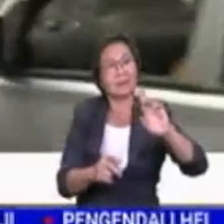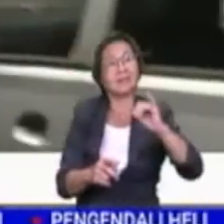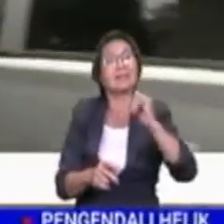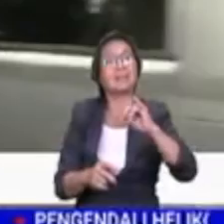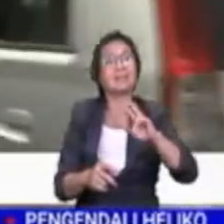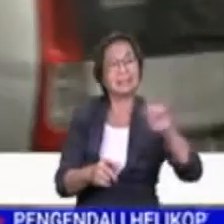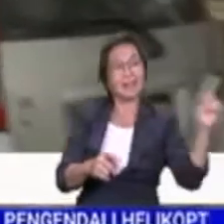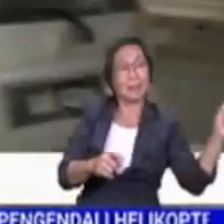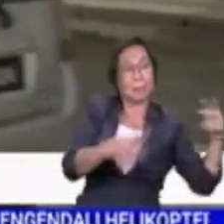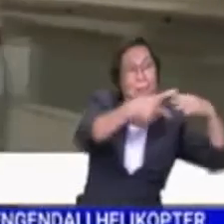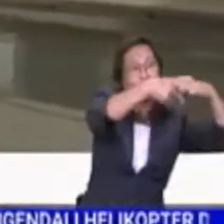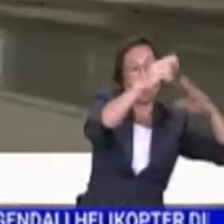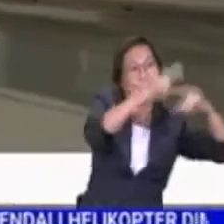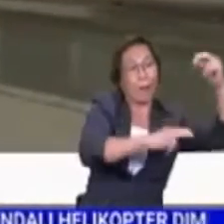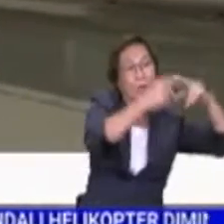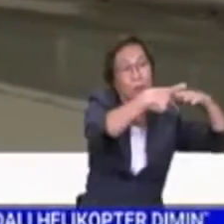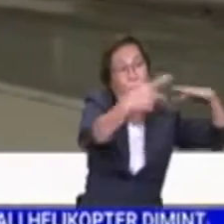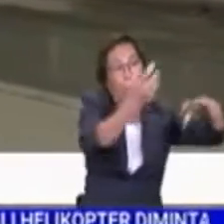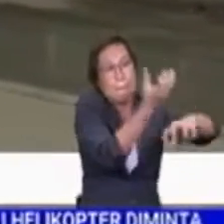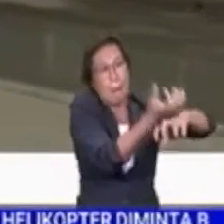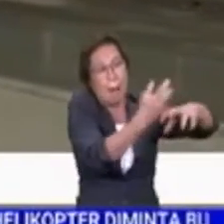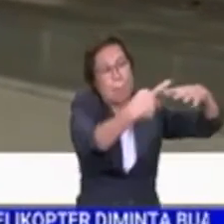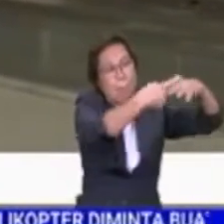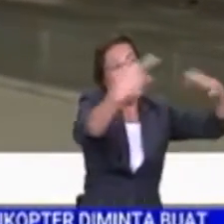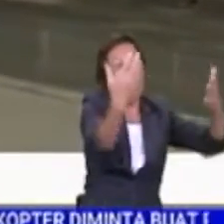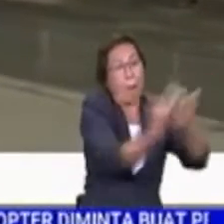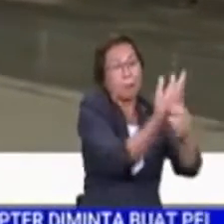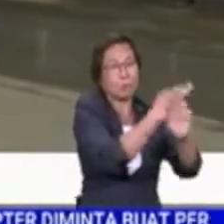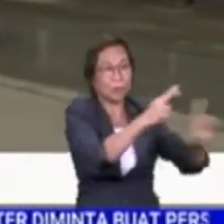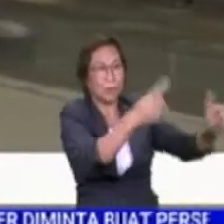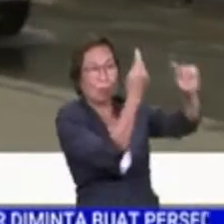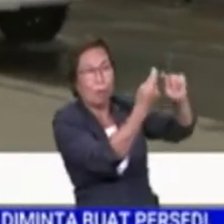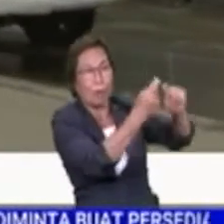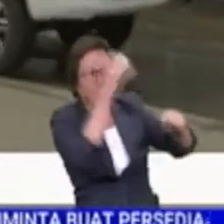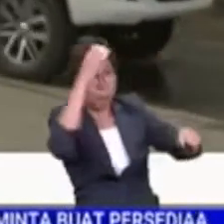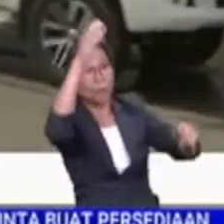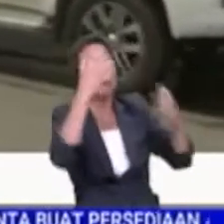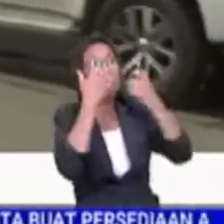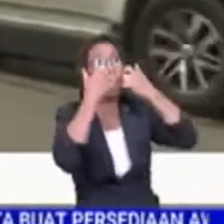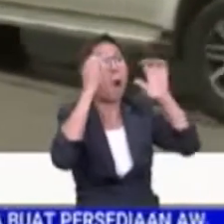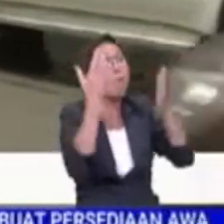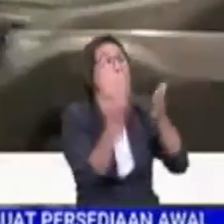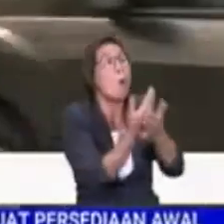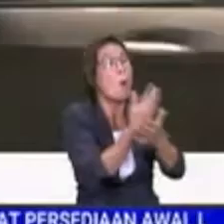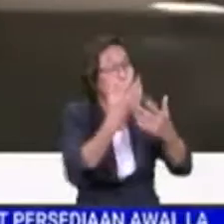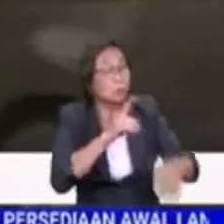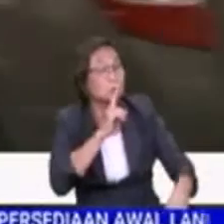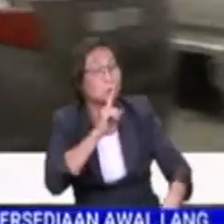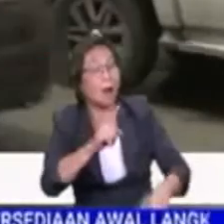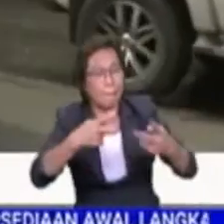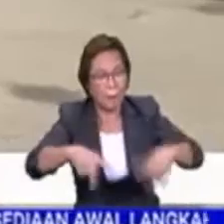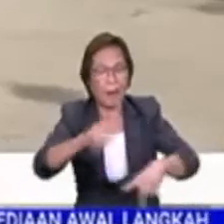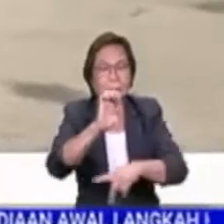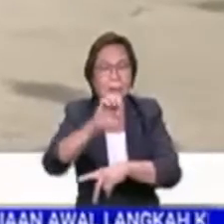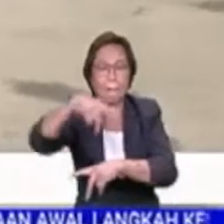ini bangunan dua tingkat, bangunan konkrit yang baru saja siap dibina berkonsep moden. Dan sudah tentu Pekan Sepauh